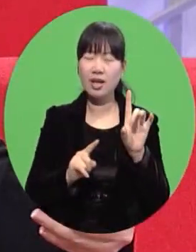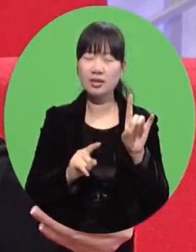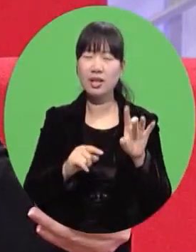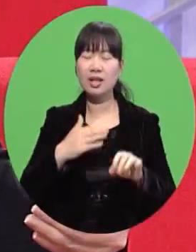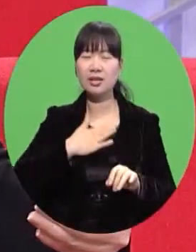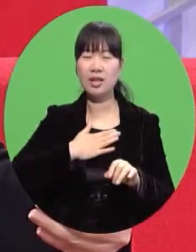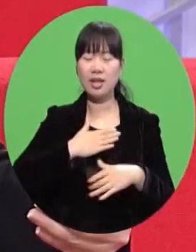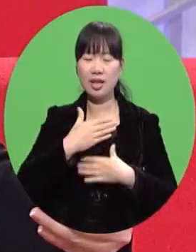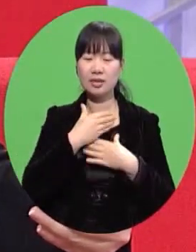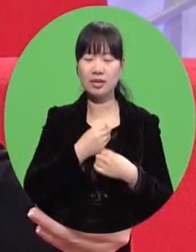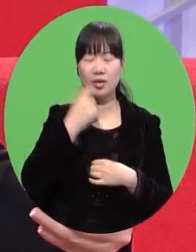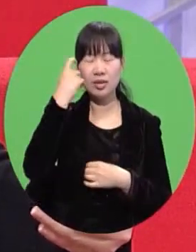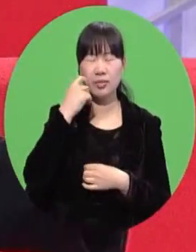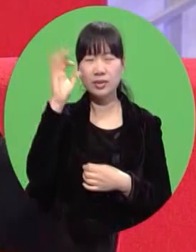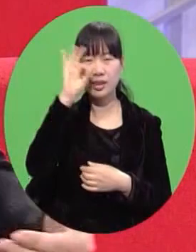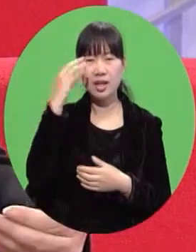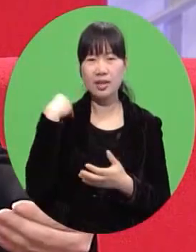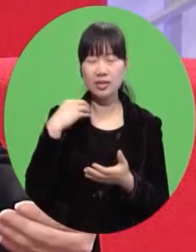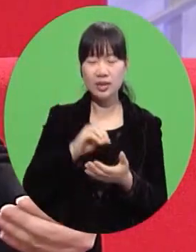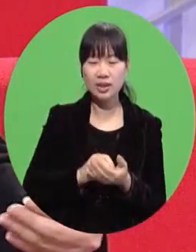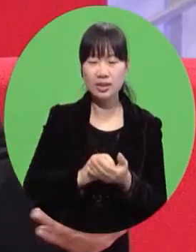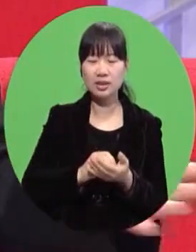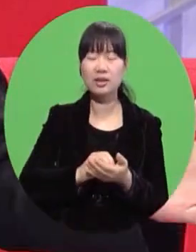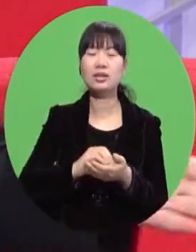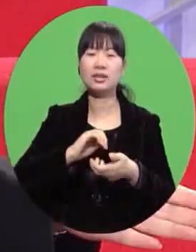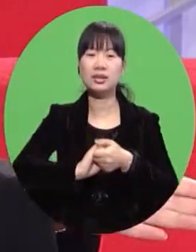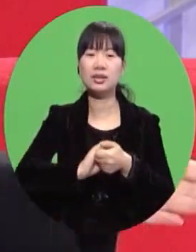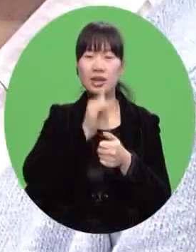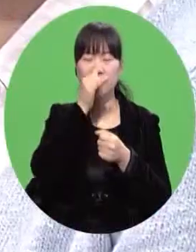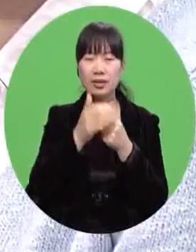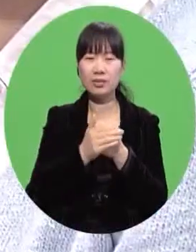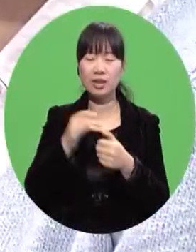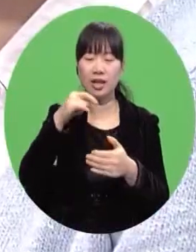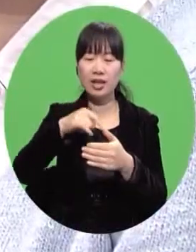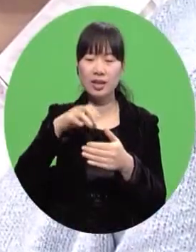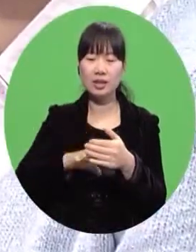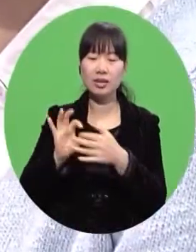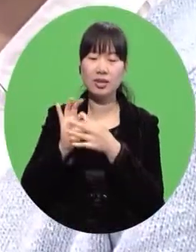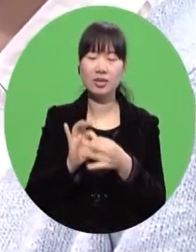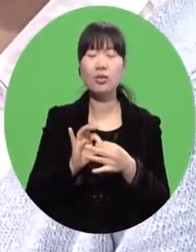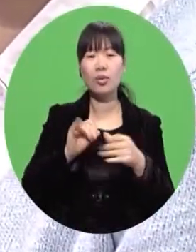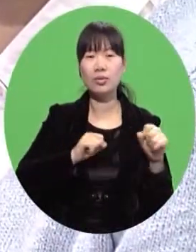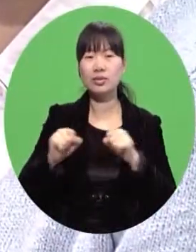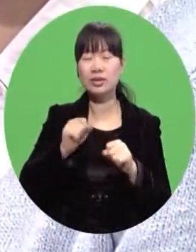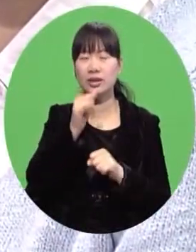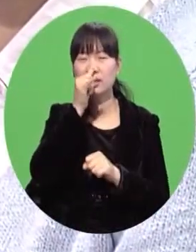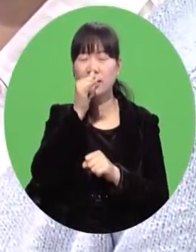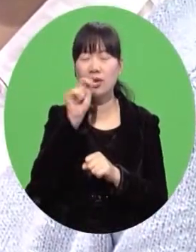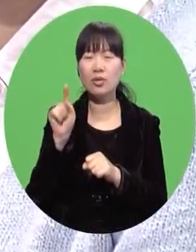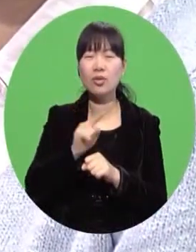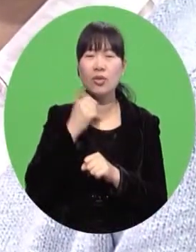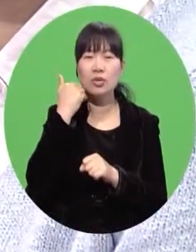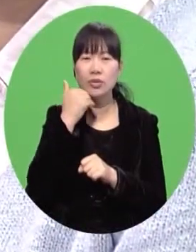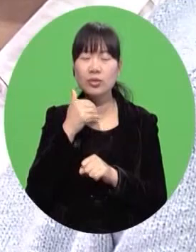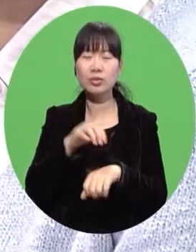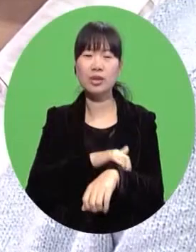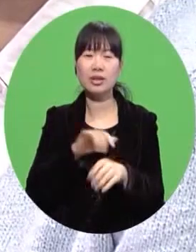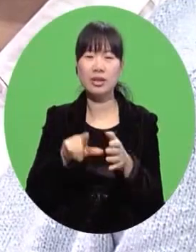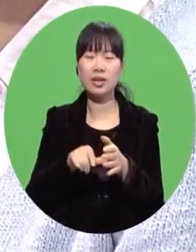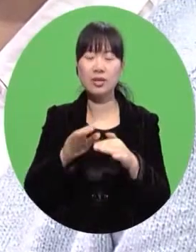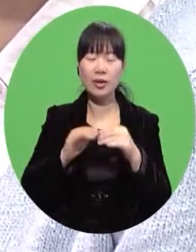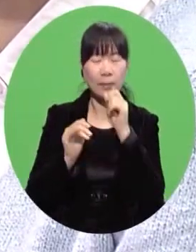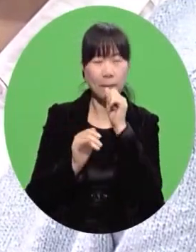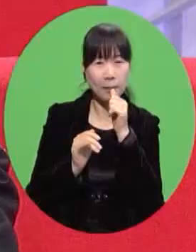자기의 안정감을 찾을 수 있는 틀이 돼서 네. 그 틀 안에서 계속 움직이는 거죠. 그러니까 어떤 아이는 불편할 때